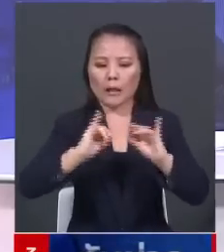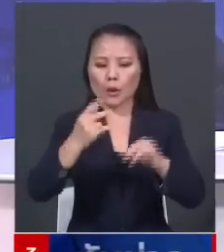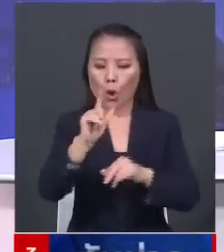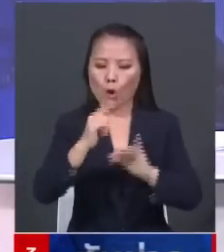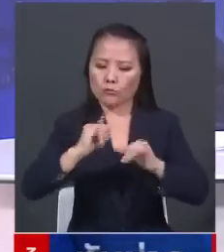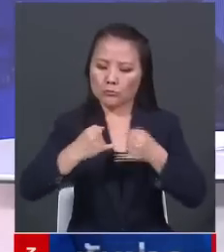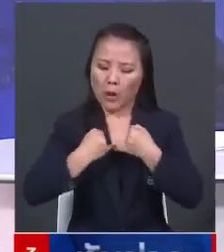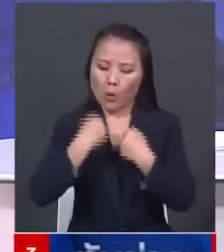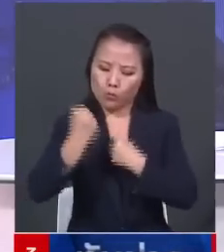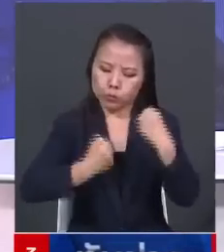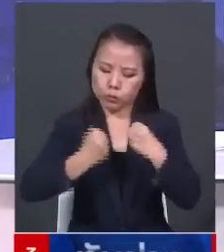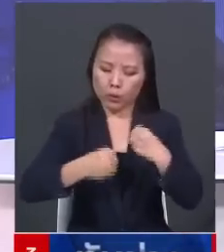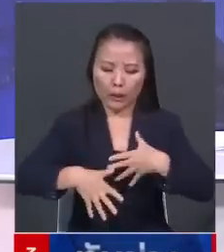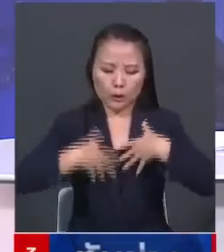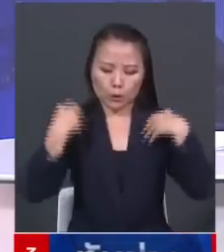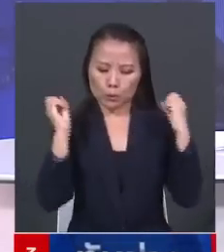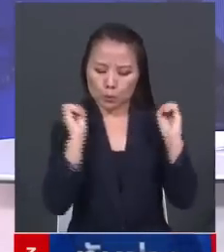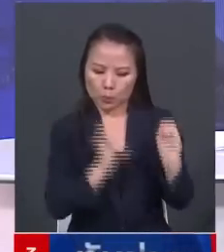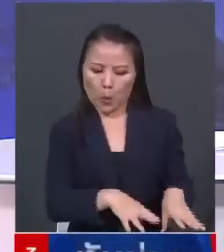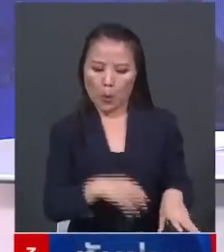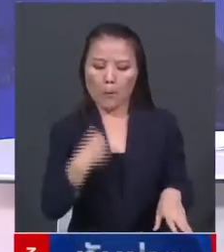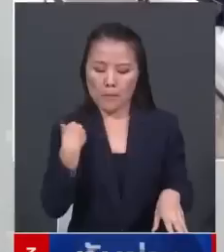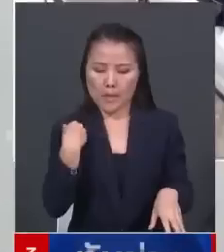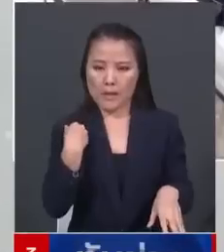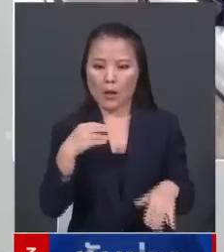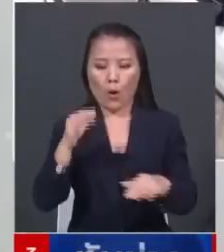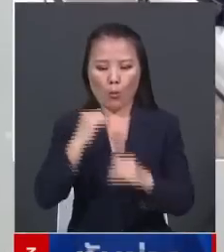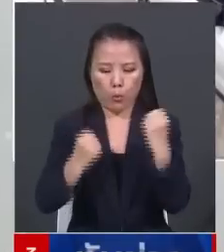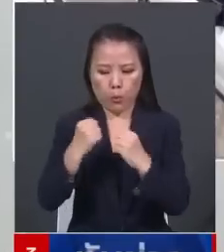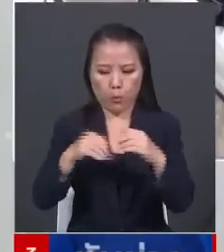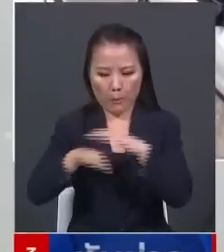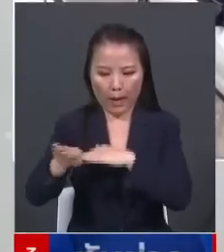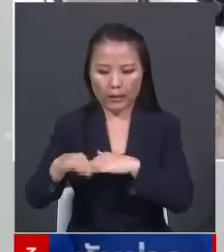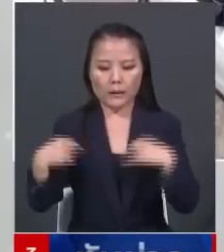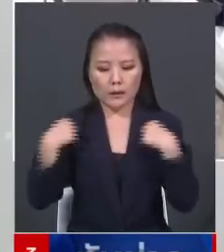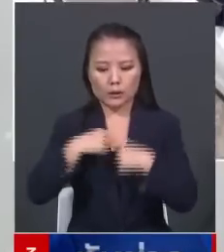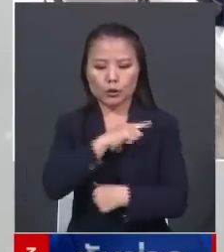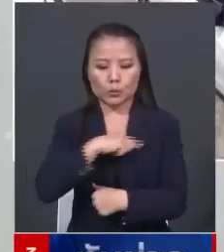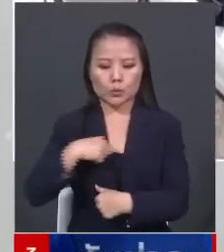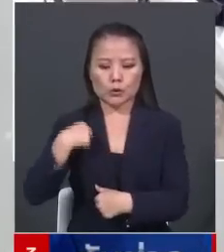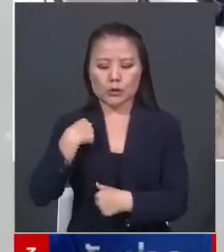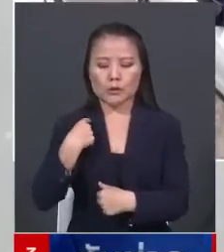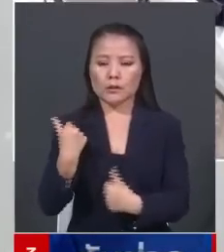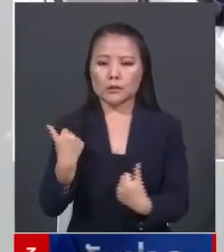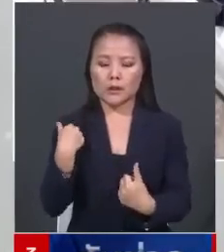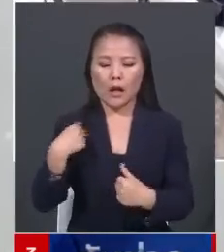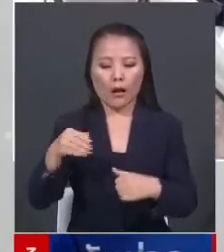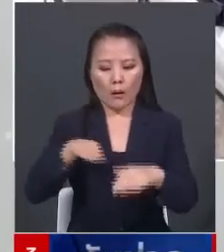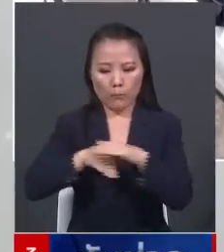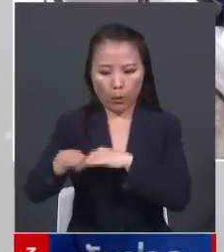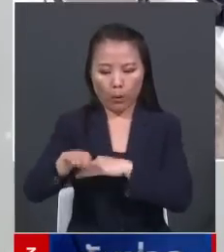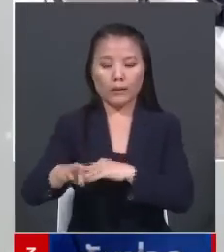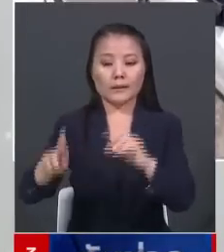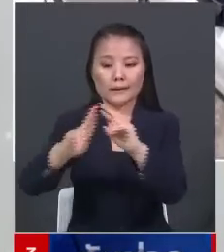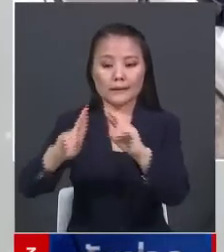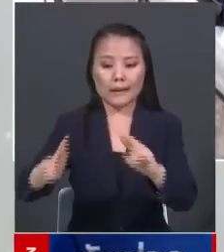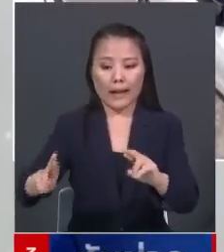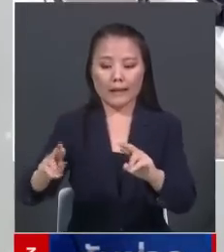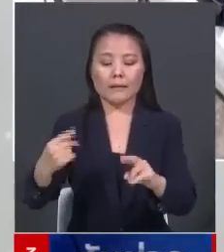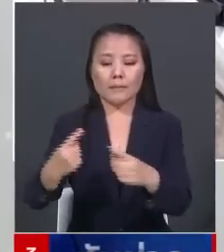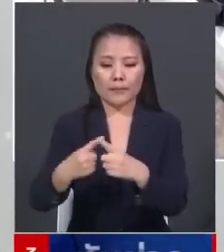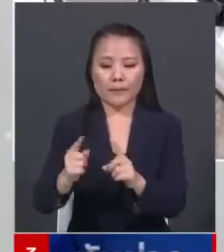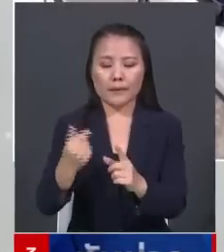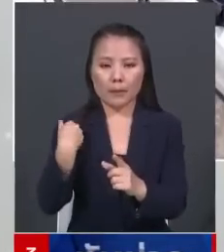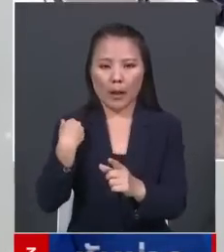คือถอดเสื้อคลุมกองเอาไว้แล้วก็วิ่งหนีไปสวมแค่เสื้อยืดตัวเดียวเนี่ยนะคะจากนั้นหนีเข้าไปในห้างคุณผู้ชมคะแต่สุดท้